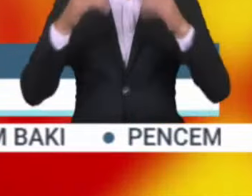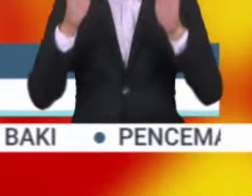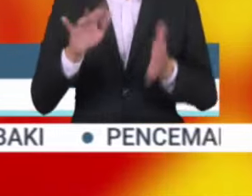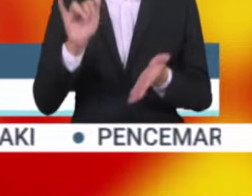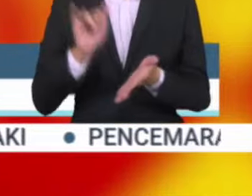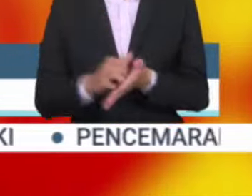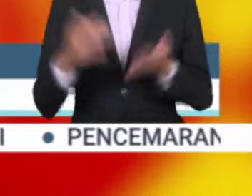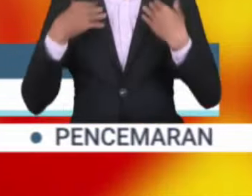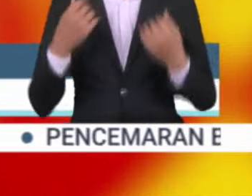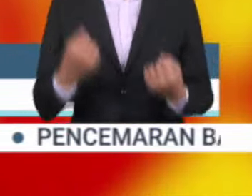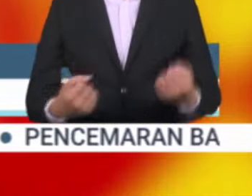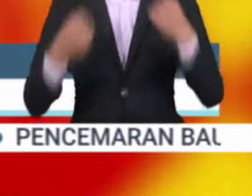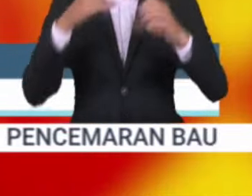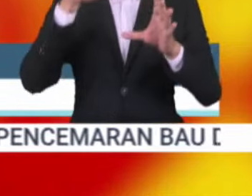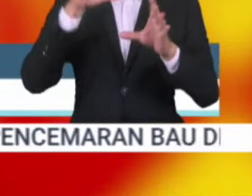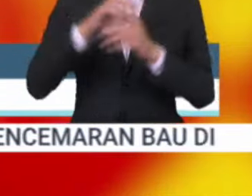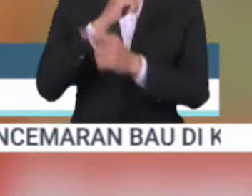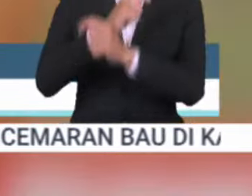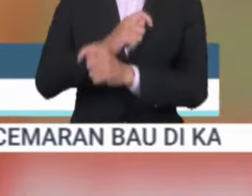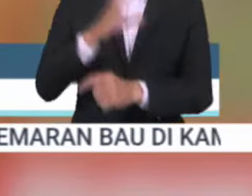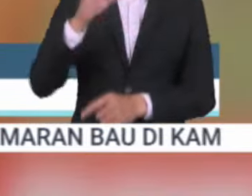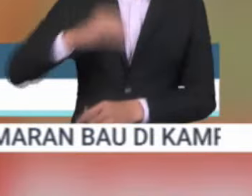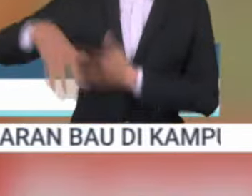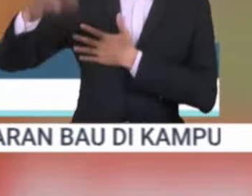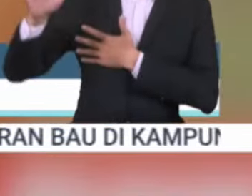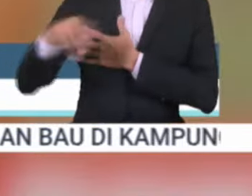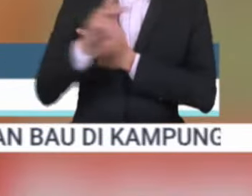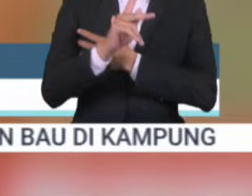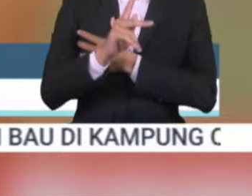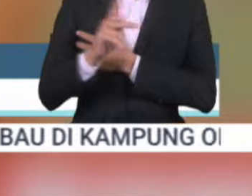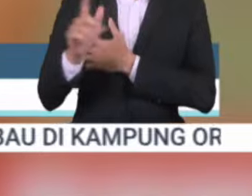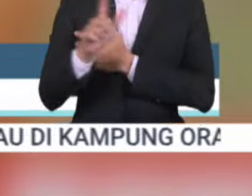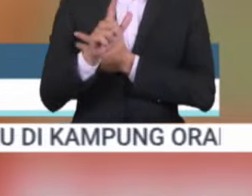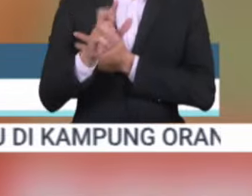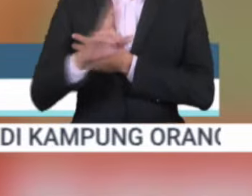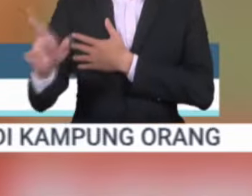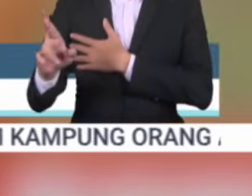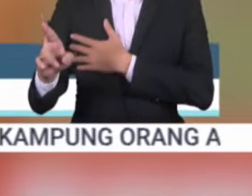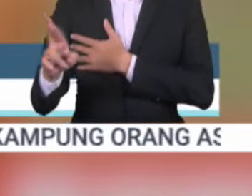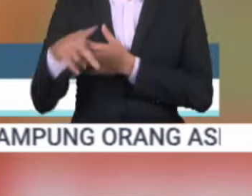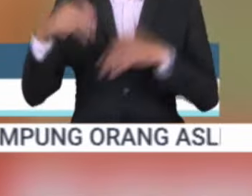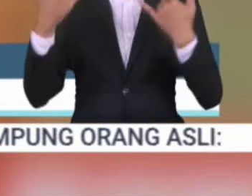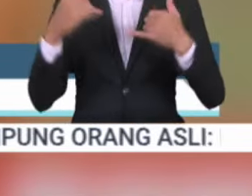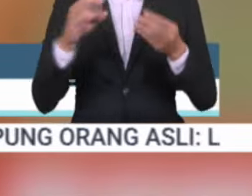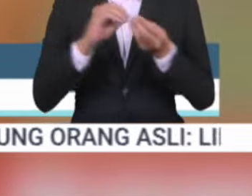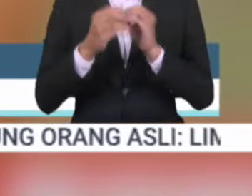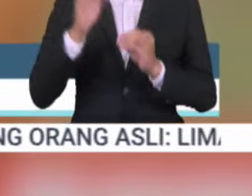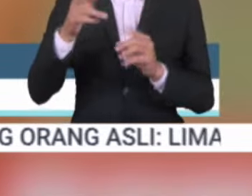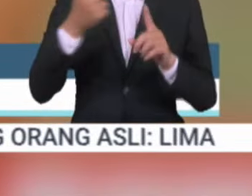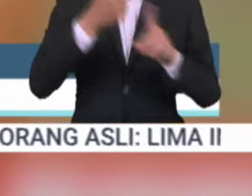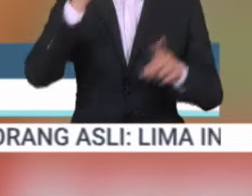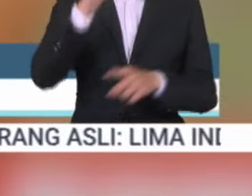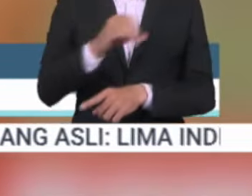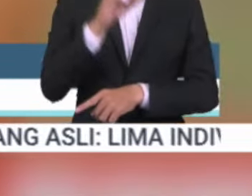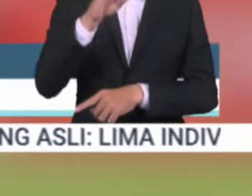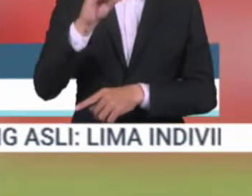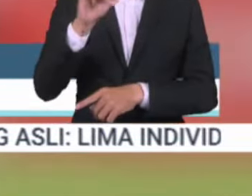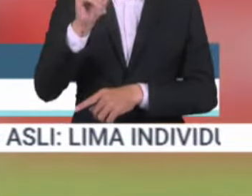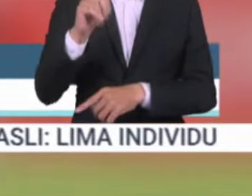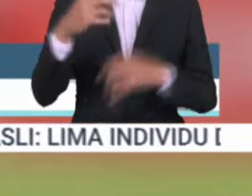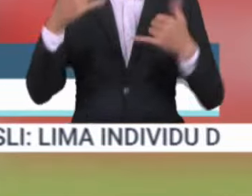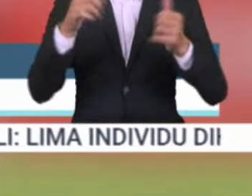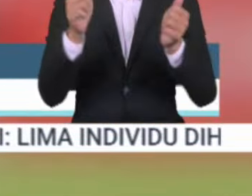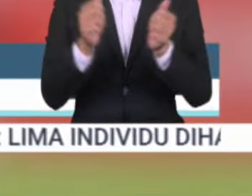Abwal Nadi memiliki kekuatan di bahagian pertahanan dan sayap kiri. Dia menjadi pemain ketiga dari Jordan yang beraksi bersama